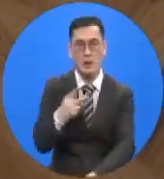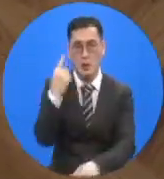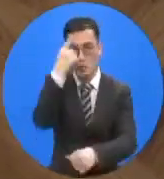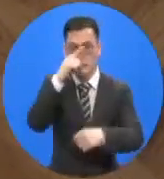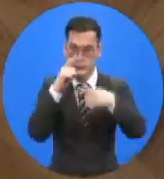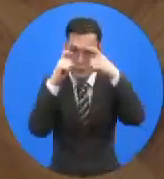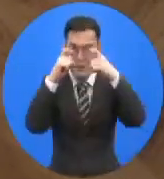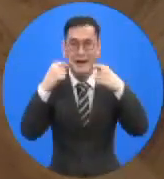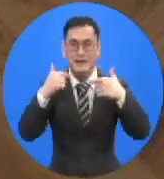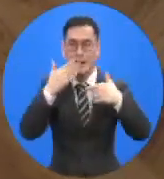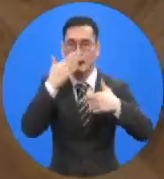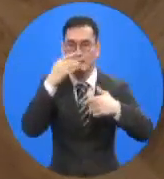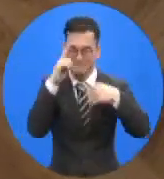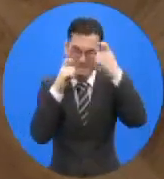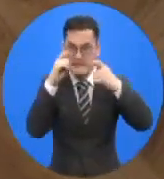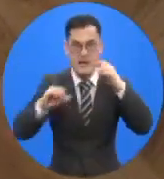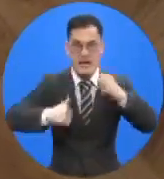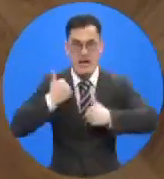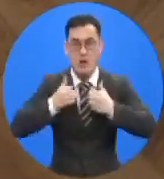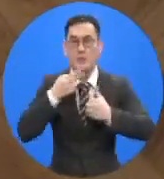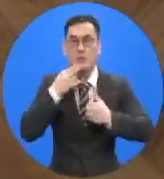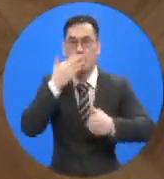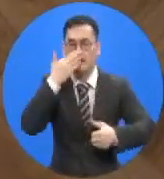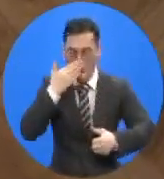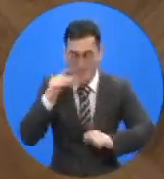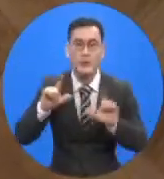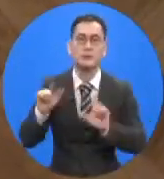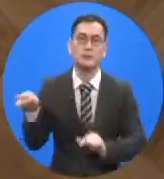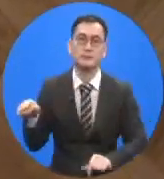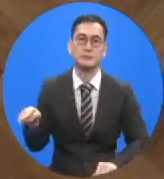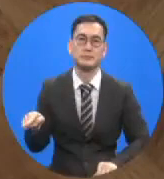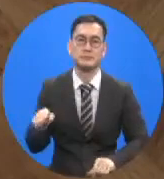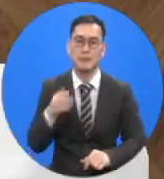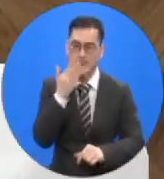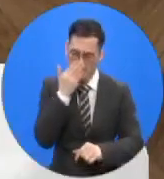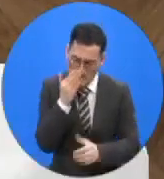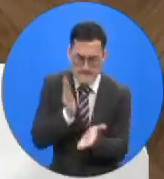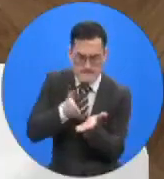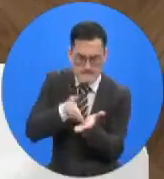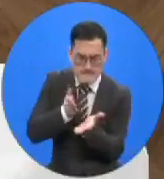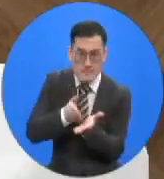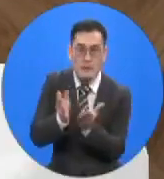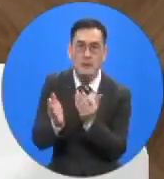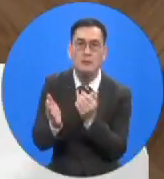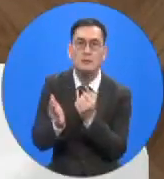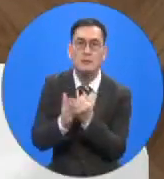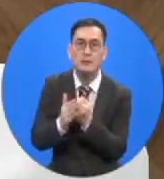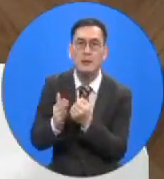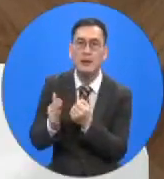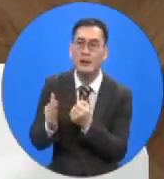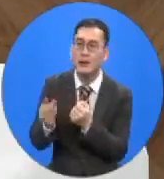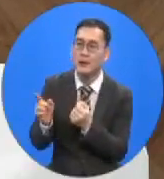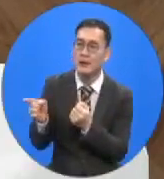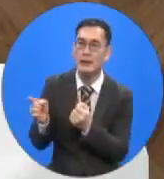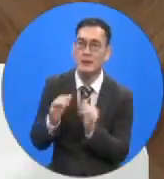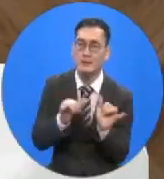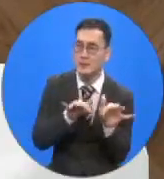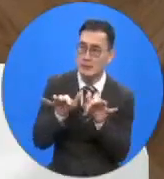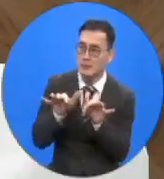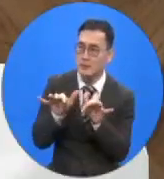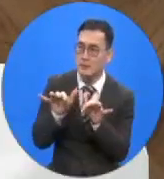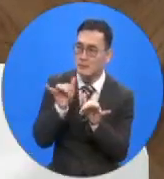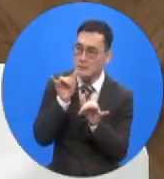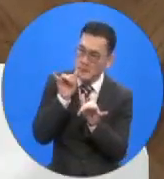상당히 겸손한 표정이 있어요. 그래서 이렇게 그 호소력이 좀 있어요. 그 국감 때 나와서 하는 얘기 보면. 그리고